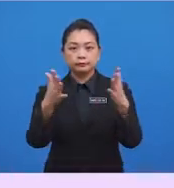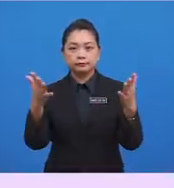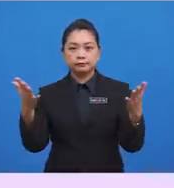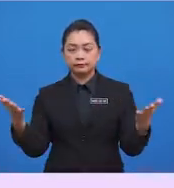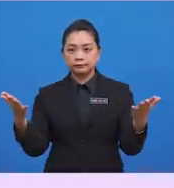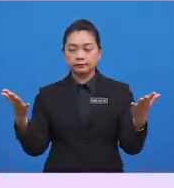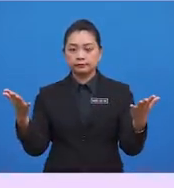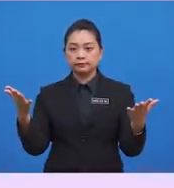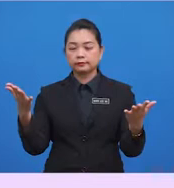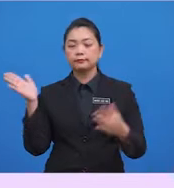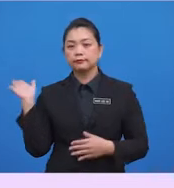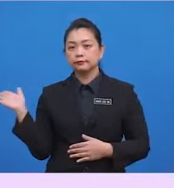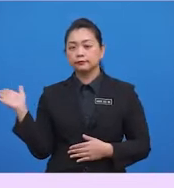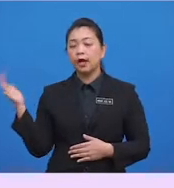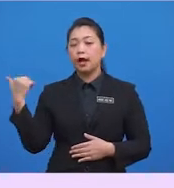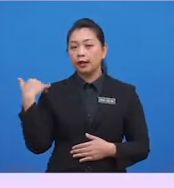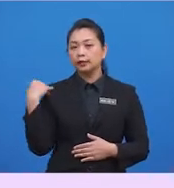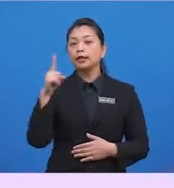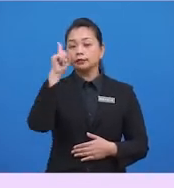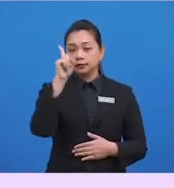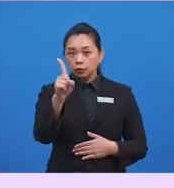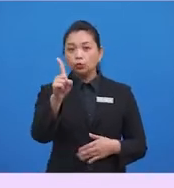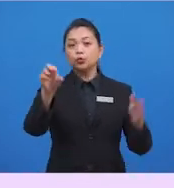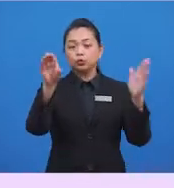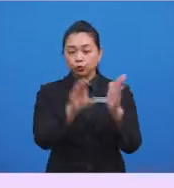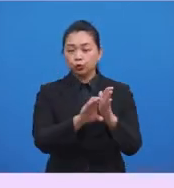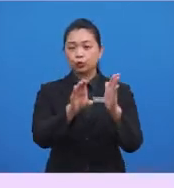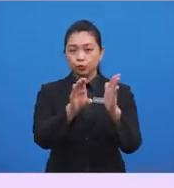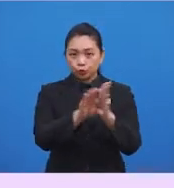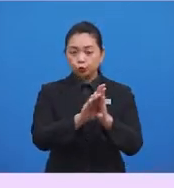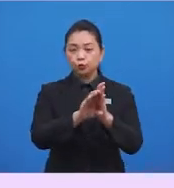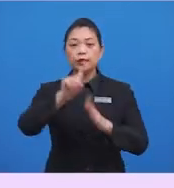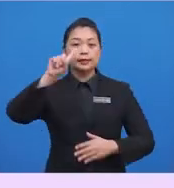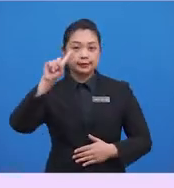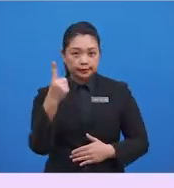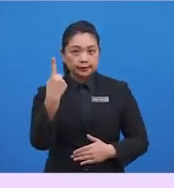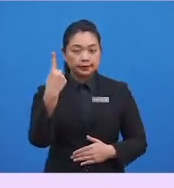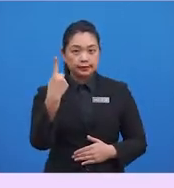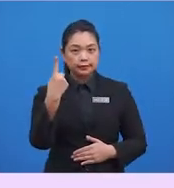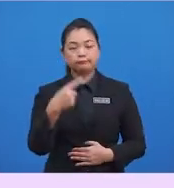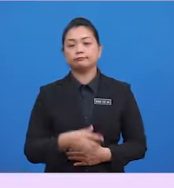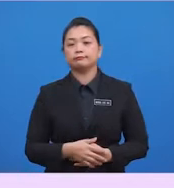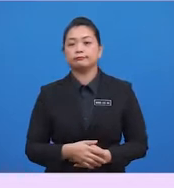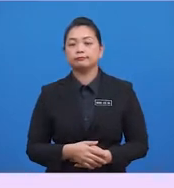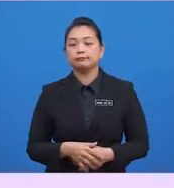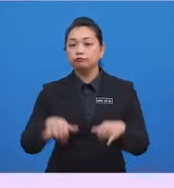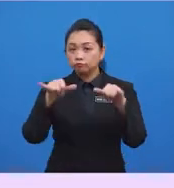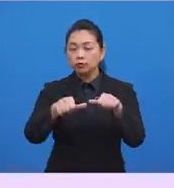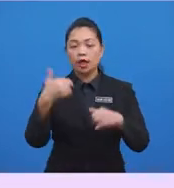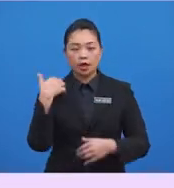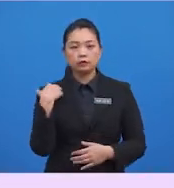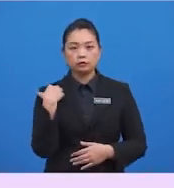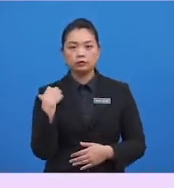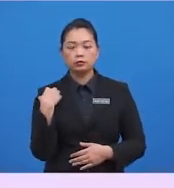murid-murid, ini hanyalah salah satu contoh bentangan daripada sebuah kubus sahaja. Masih